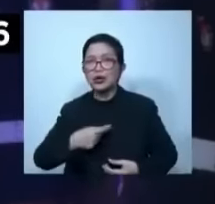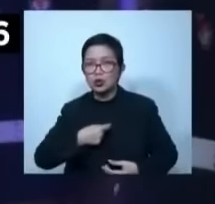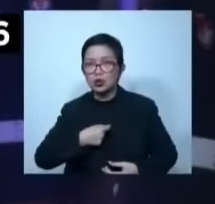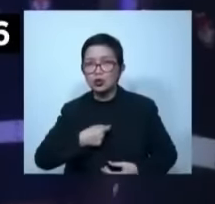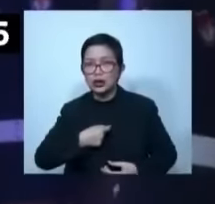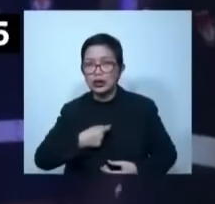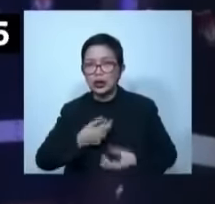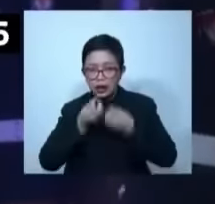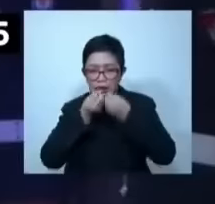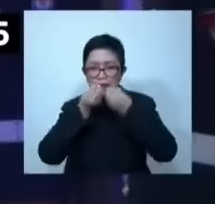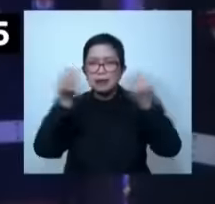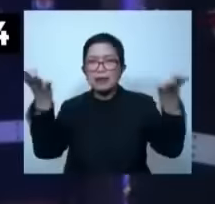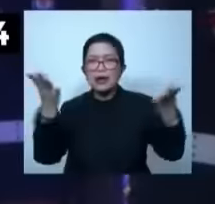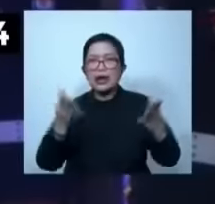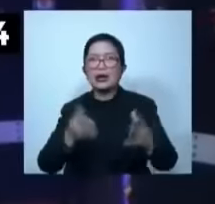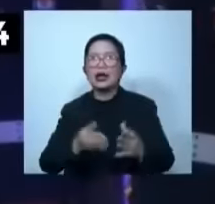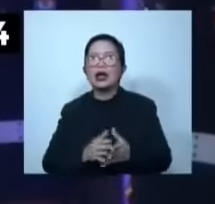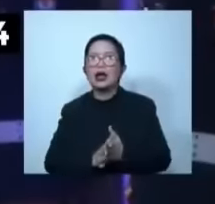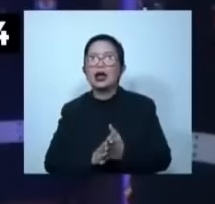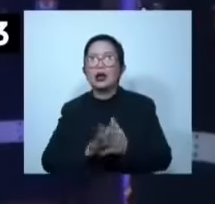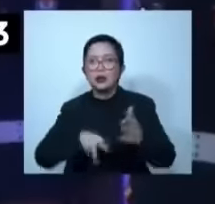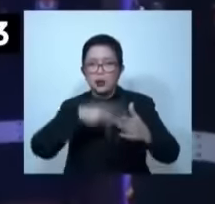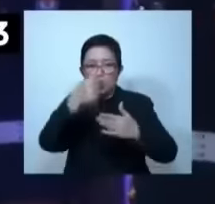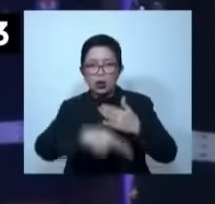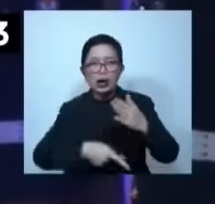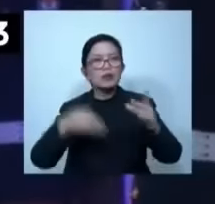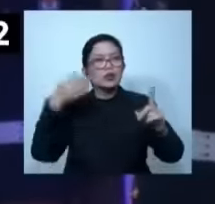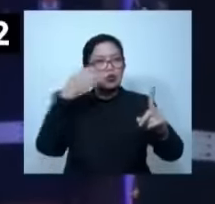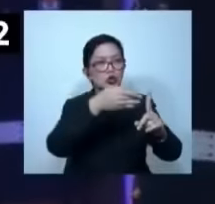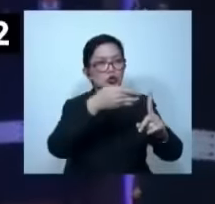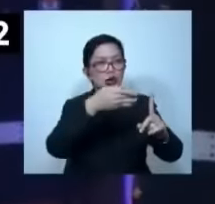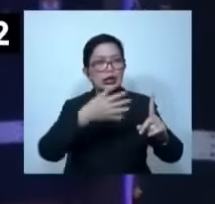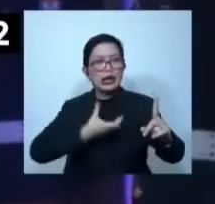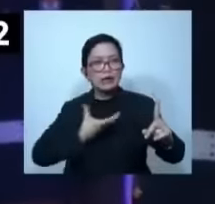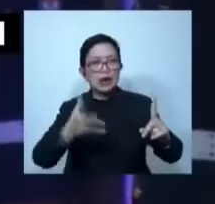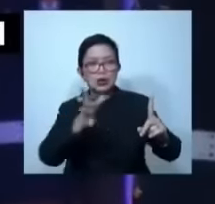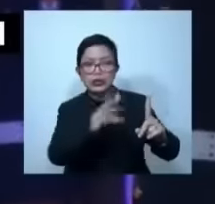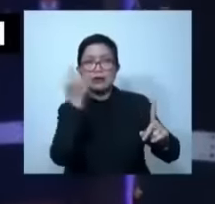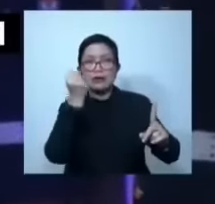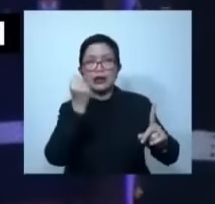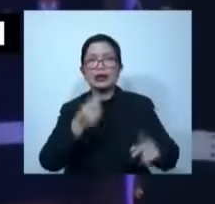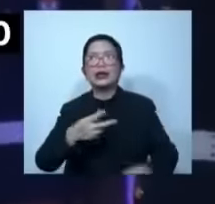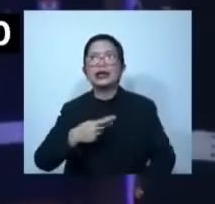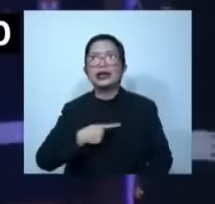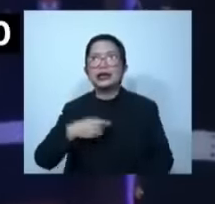misi. Kami menempatkan hukum,